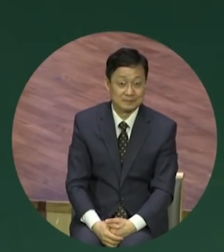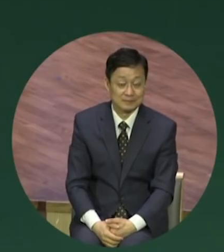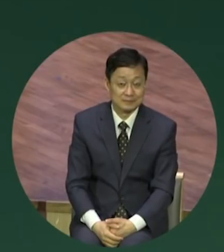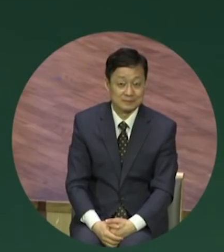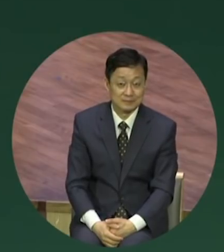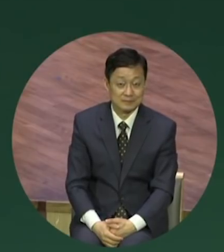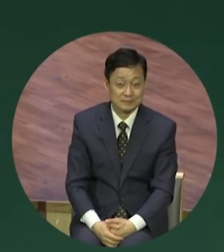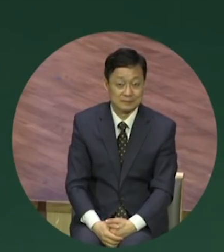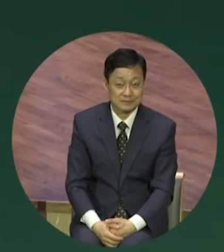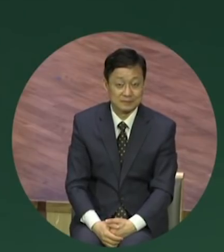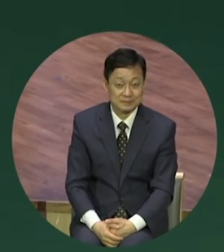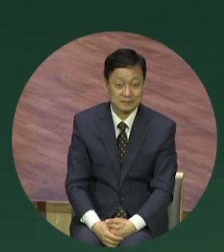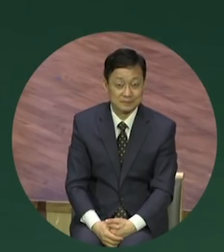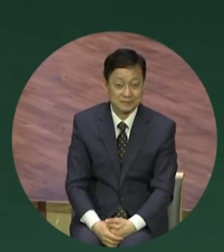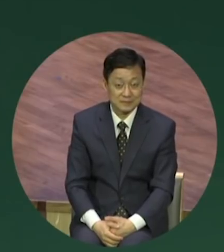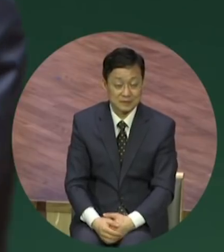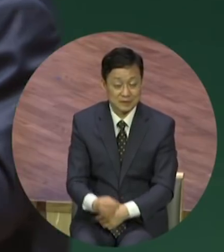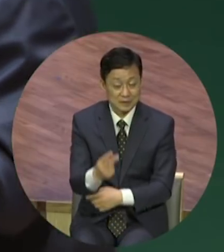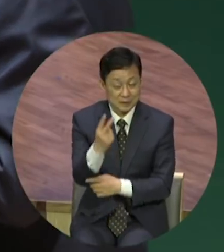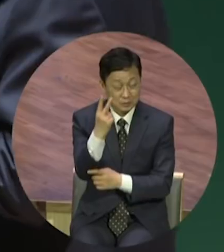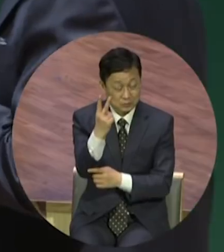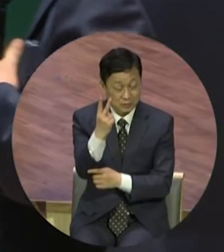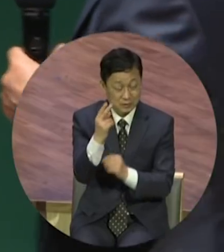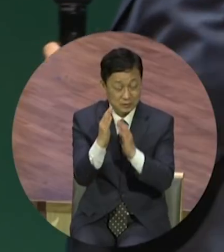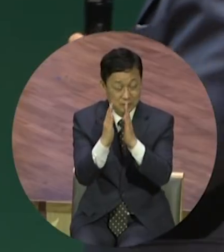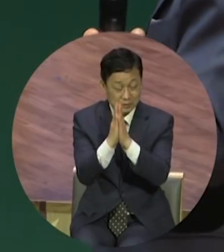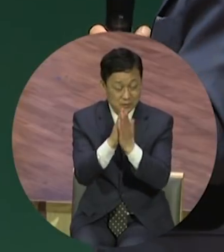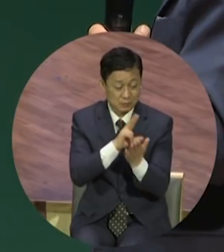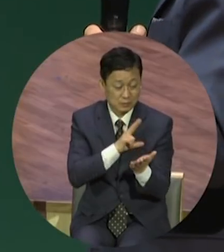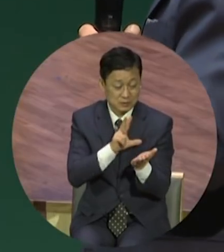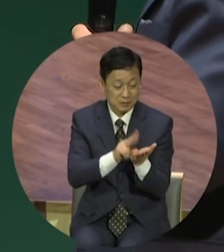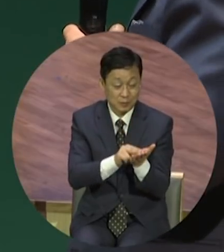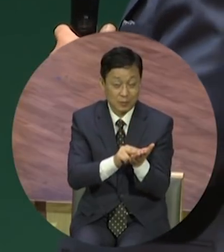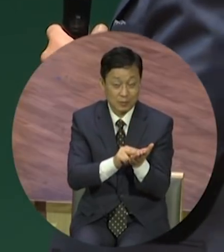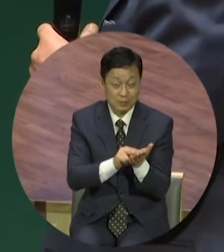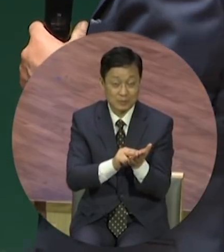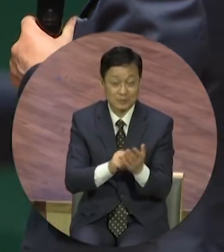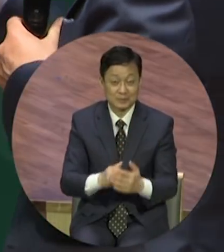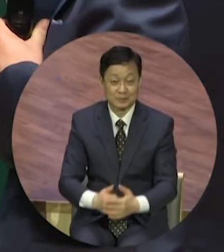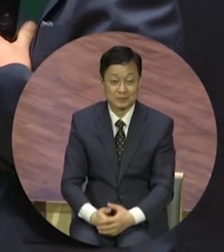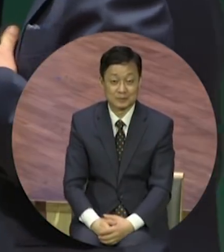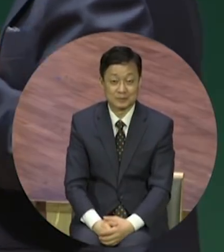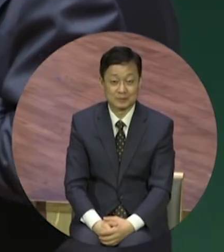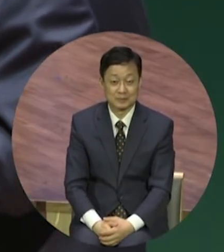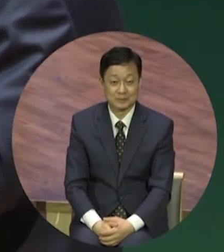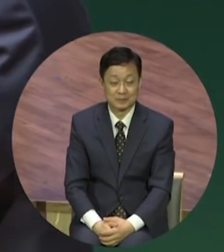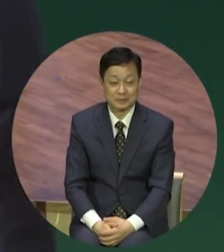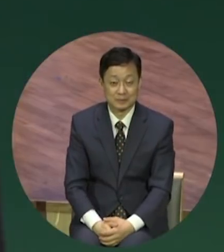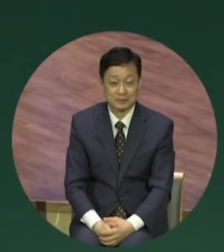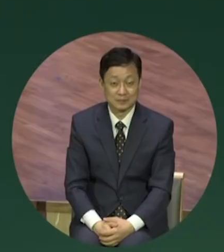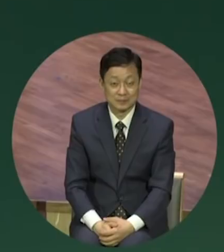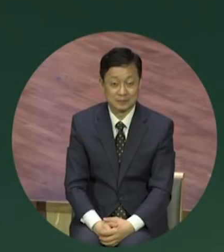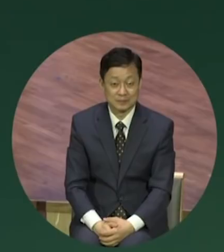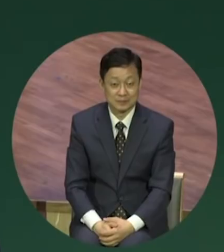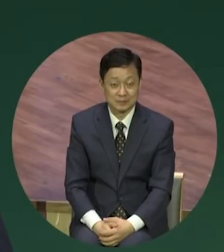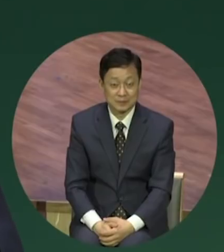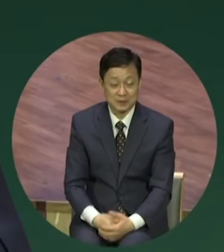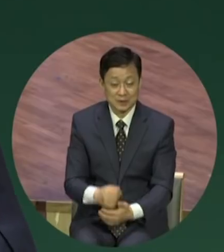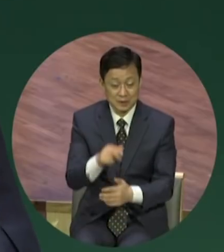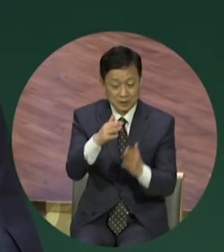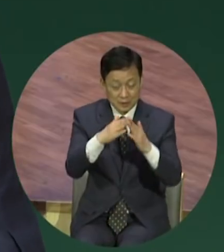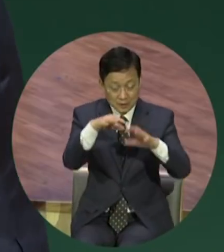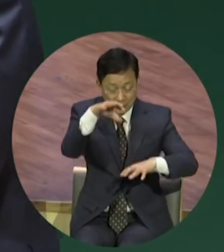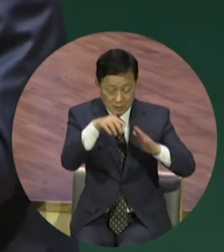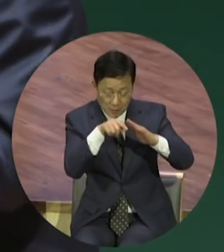prays. 이게 여러분이 붙잡아야 될 중요한 거죠. And this is the important point that you must hold on to. 현장을 똑똑히 보고 기도했는데 어떤 두 가지 기도 나왔습니까? You